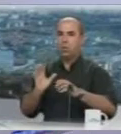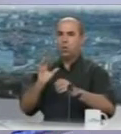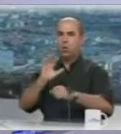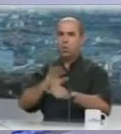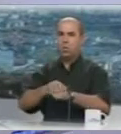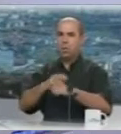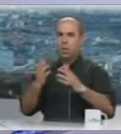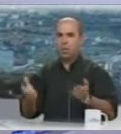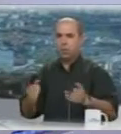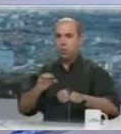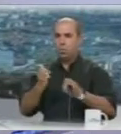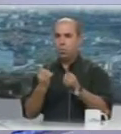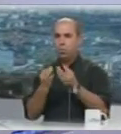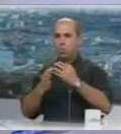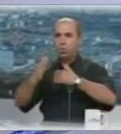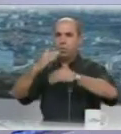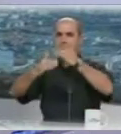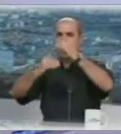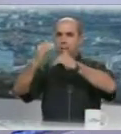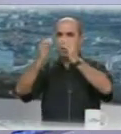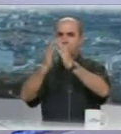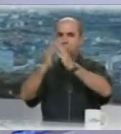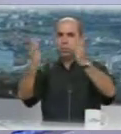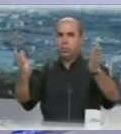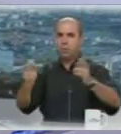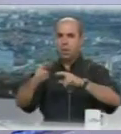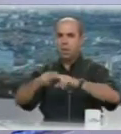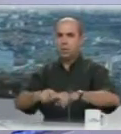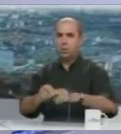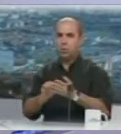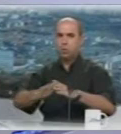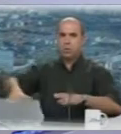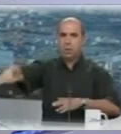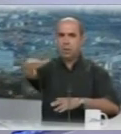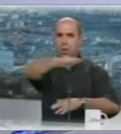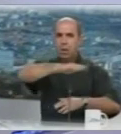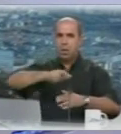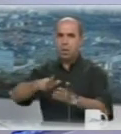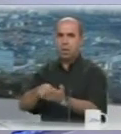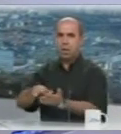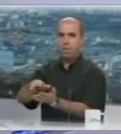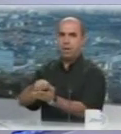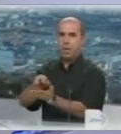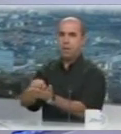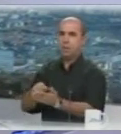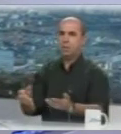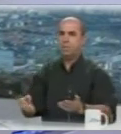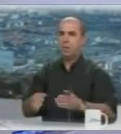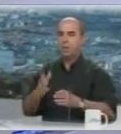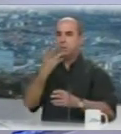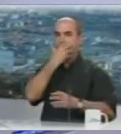من البنايات، لكن دواودة البحرية حافظت على أراضيها الفلاحية رغم أن عندها طابع